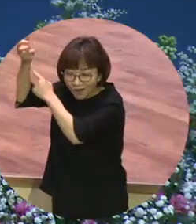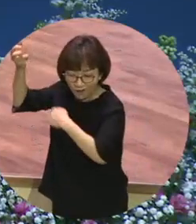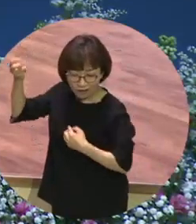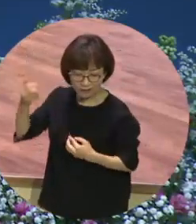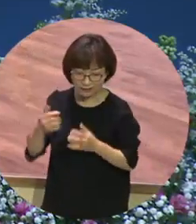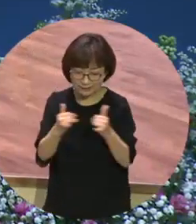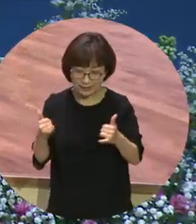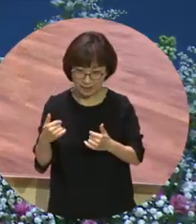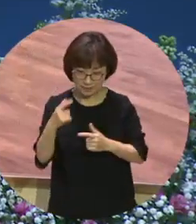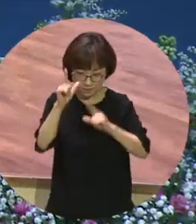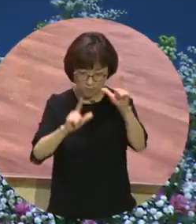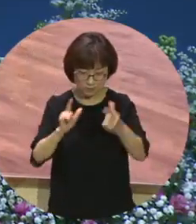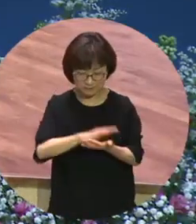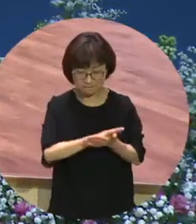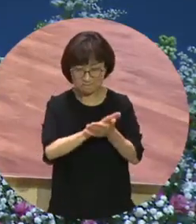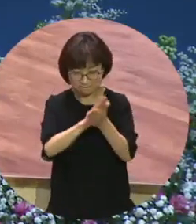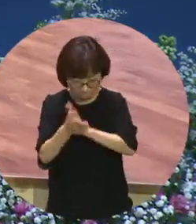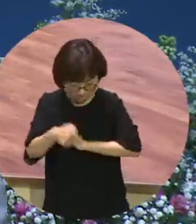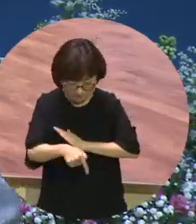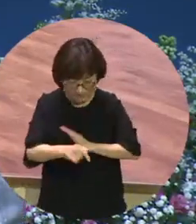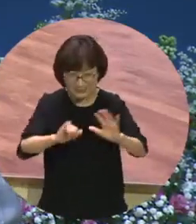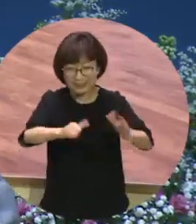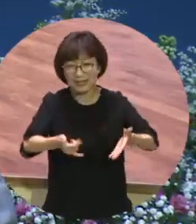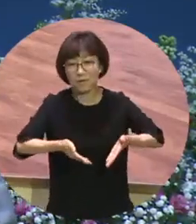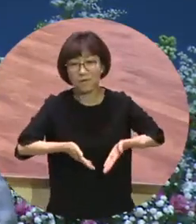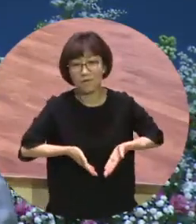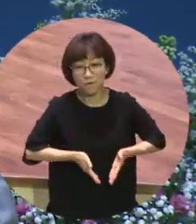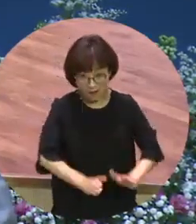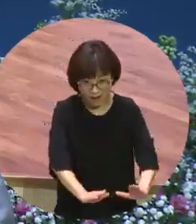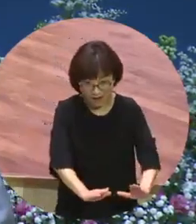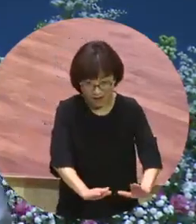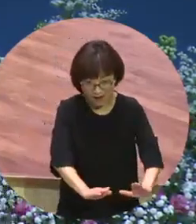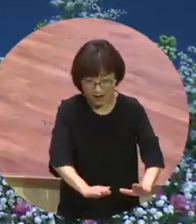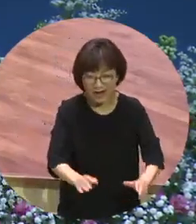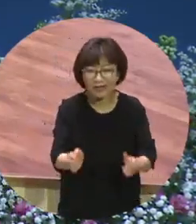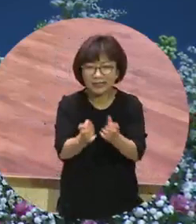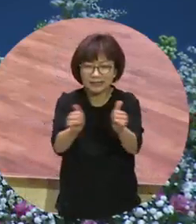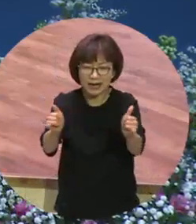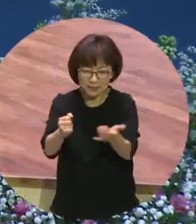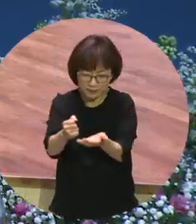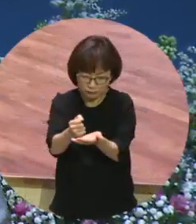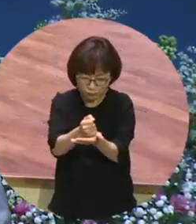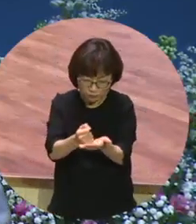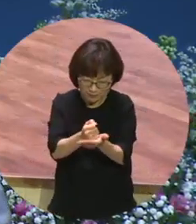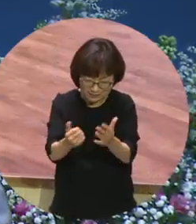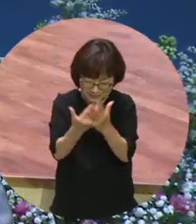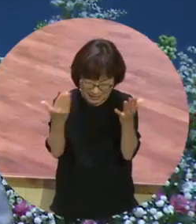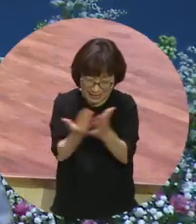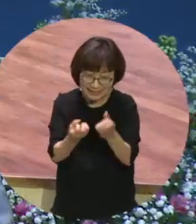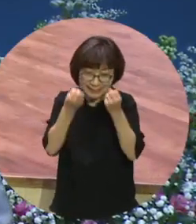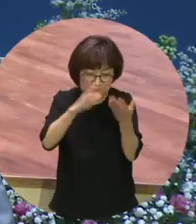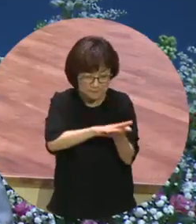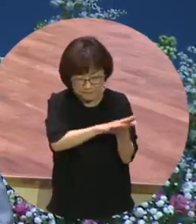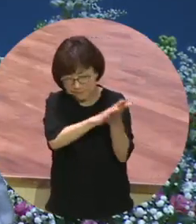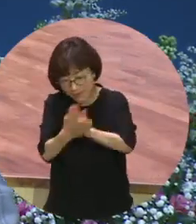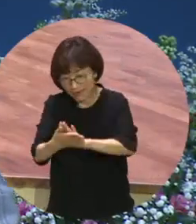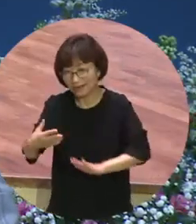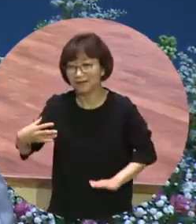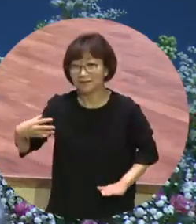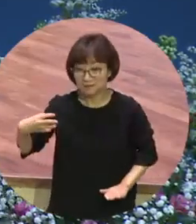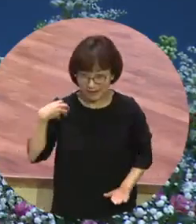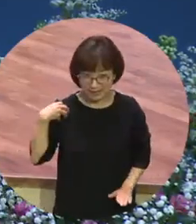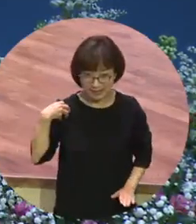십자가 대속을 통해서 인간의 운명을 완전히 뒤바꿔버리는 사건이 일어날 것이다.